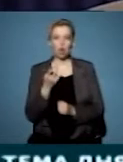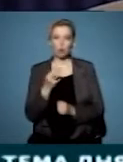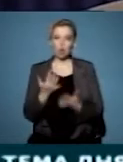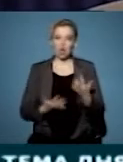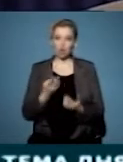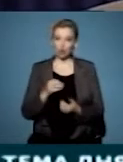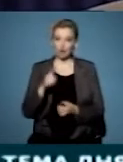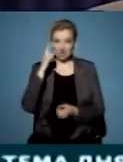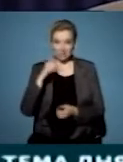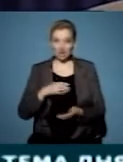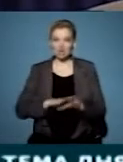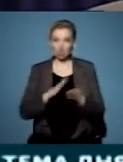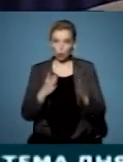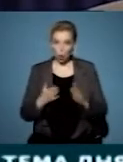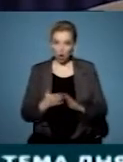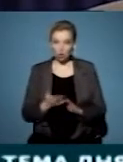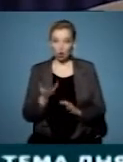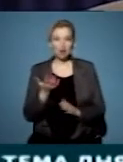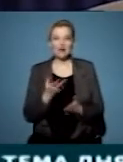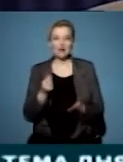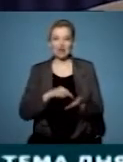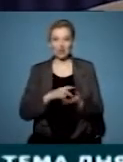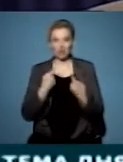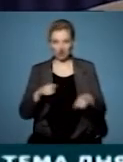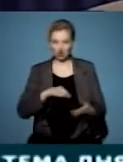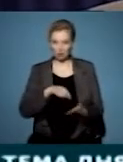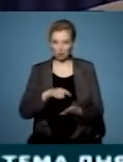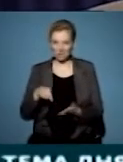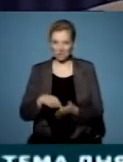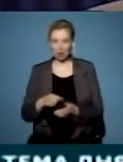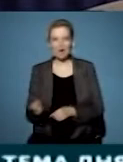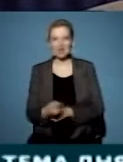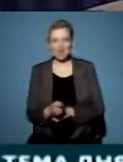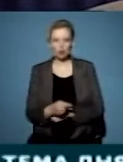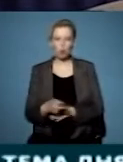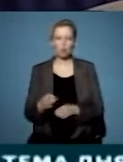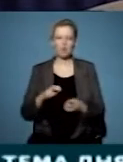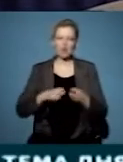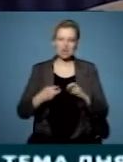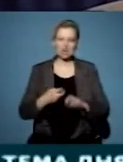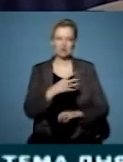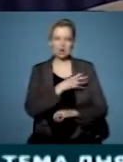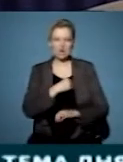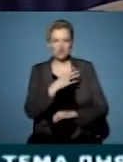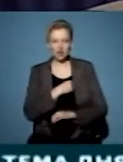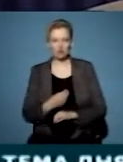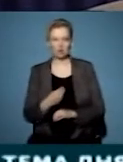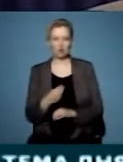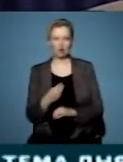ви знаєте ситуацію, які тарифи в інших містах. Тернопіль, Франківськ, Львів,